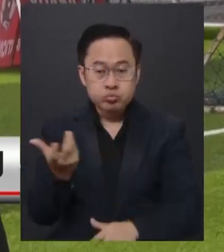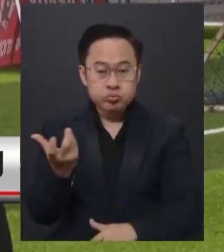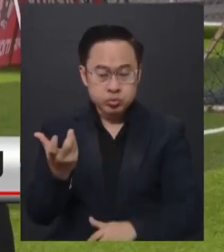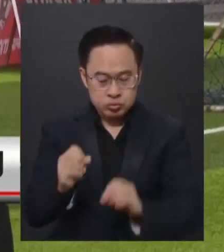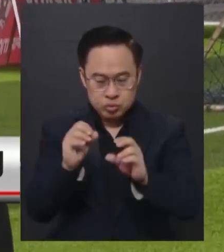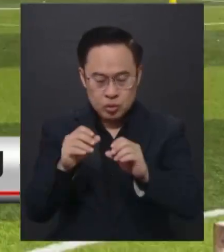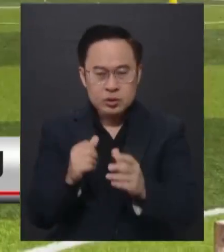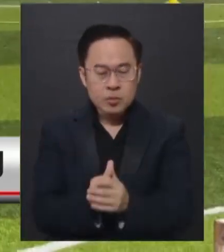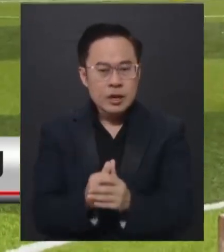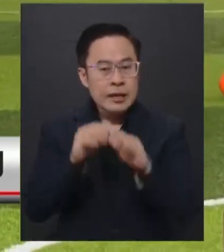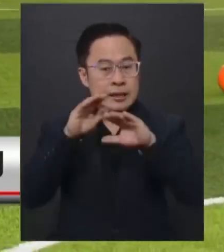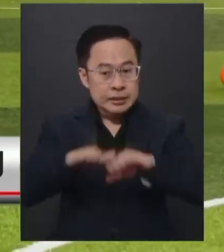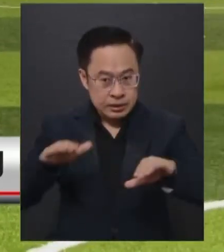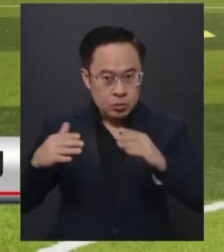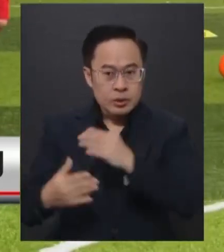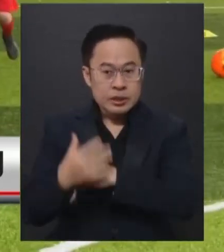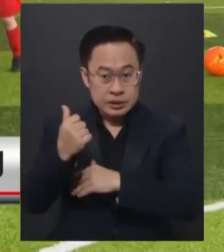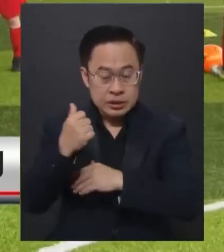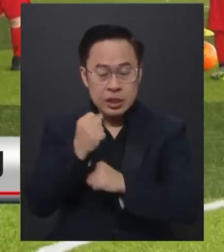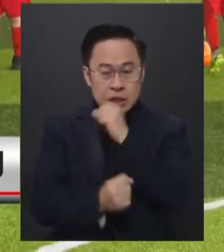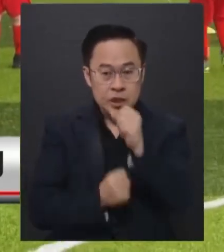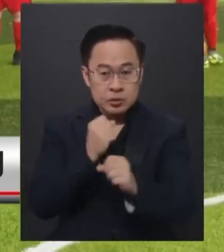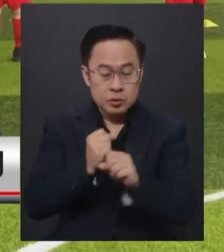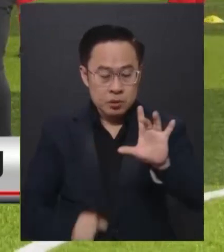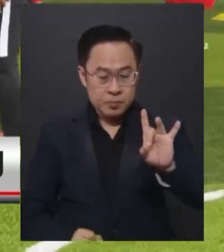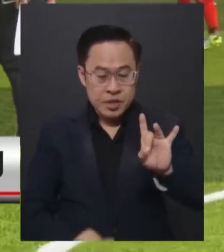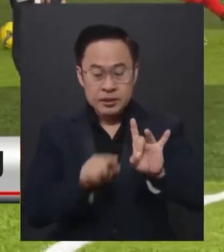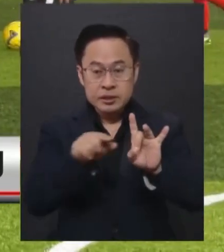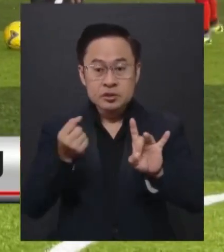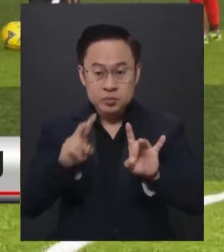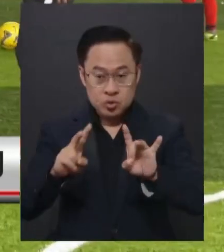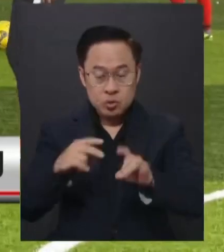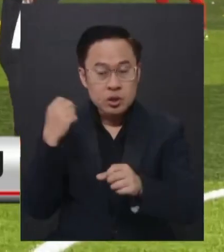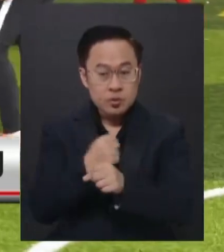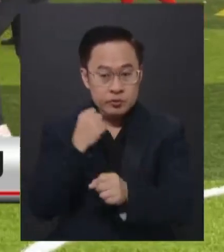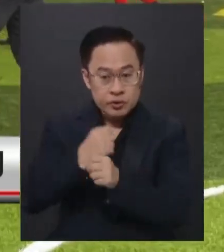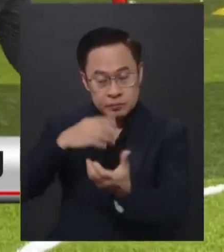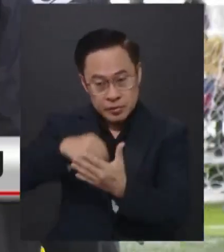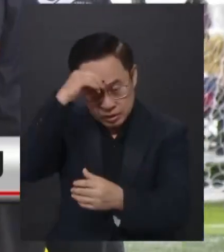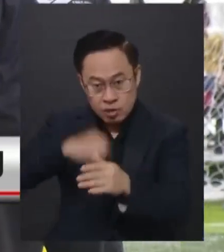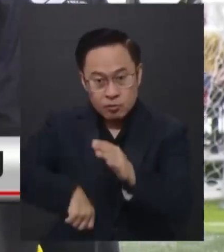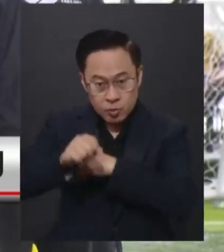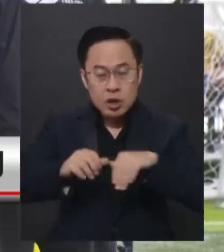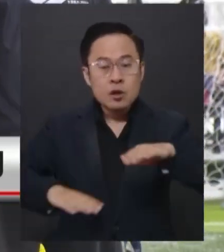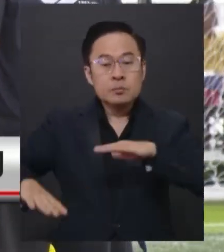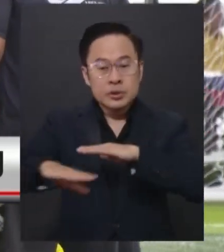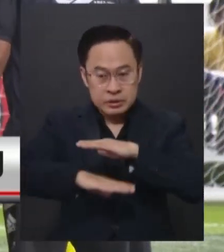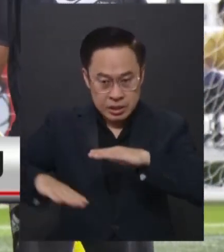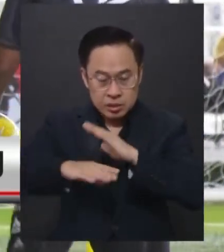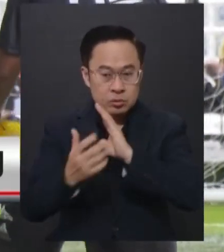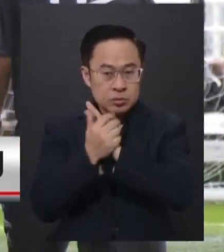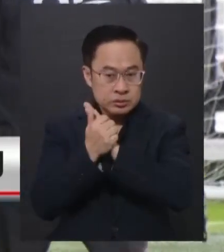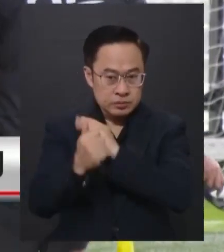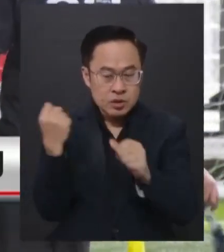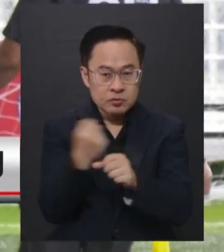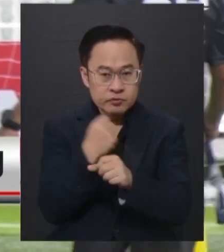ค้ชมืออาชีพซึ่งสำหรับเด็กอายุ 8-12 ปีเนี่ยในช่วงอายุนี้ก็ในเรื่องของทักษะเป็นสิ่งที่สำคัญที่สุดถ้าเกิดเขาได้ฝึกซ้อมอย่